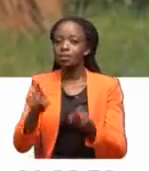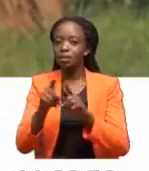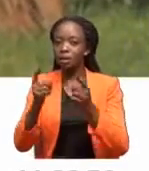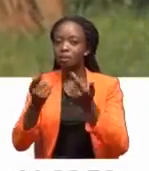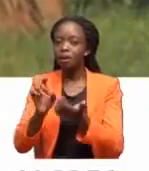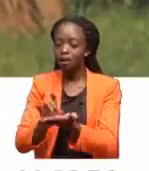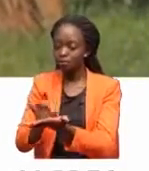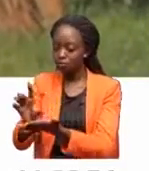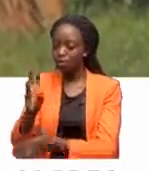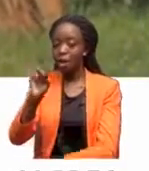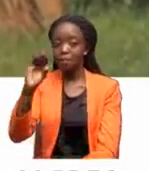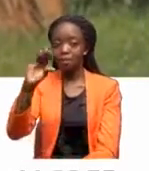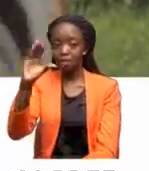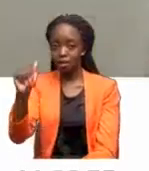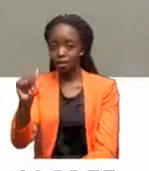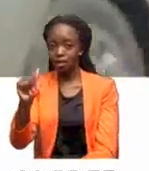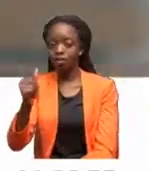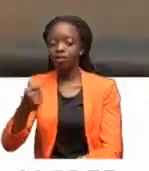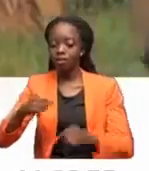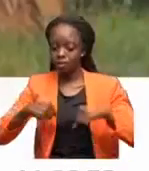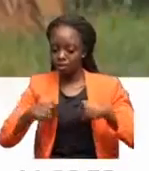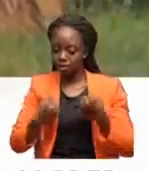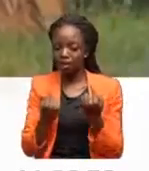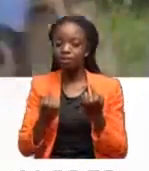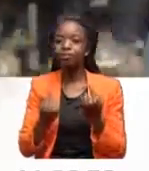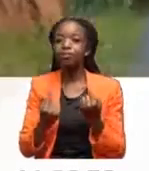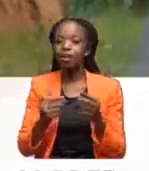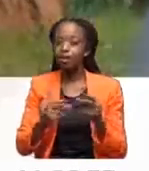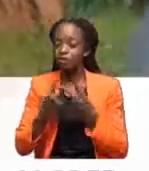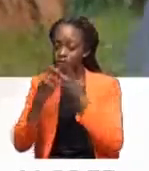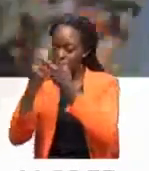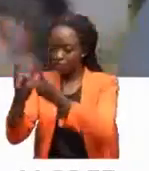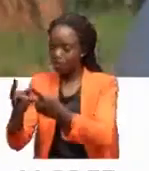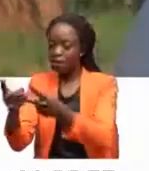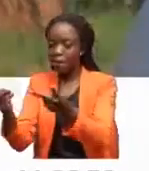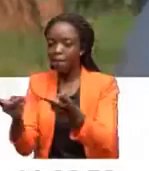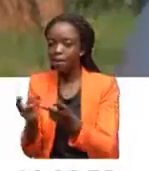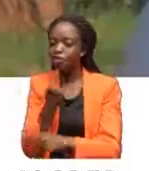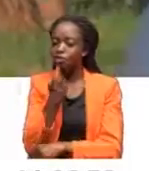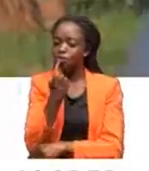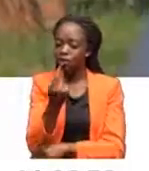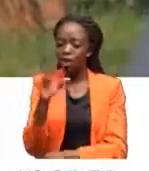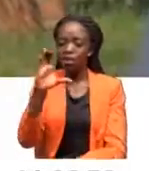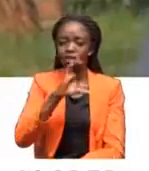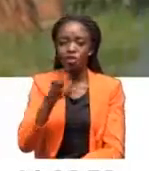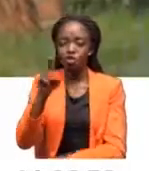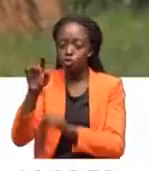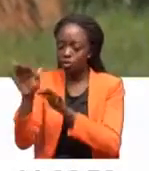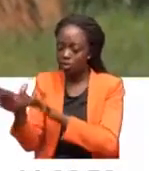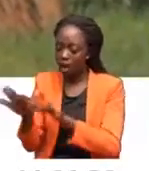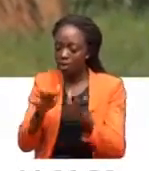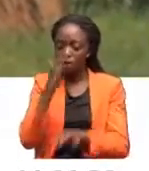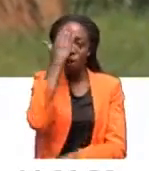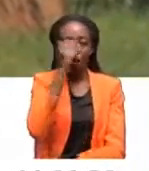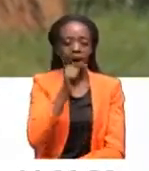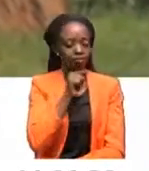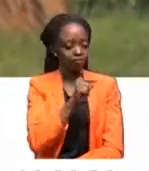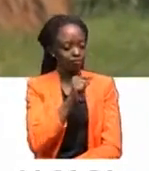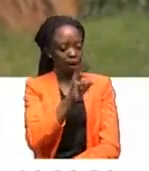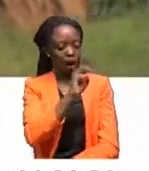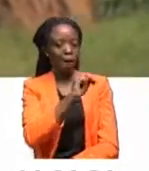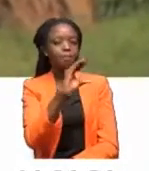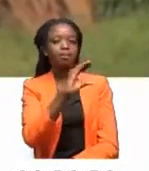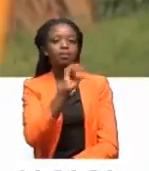gavana Khaemba. Sisi tutaenda katika wadi yake tueleze wananchi mnaumia kwa sababu ya huyu MCA